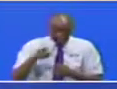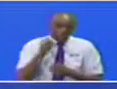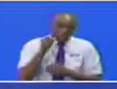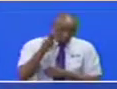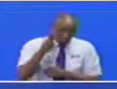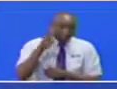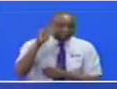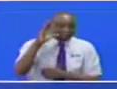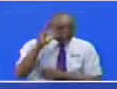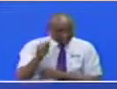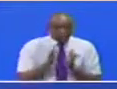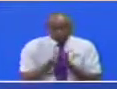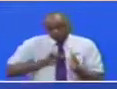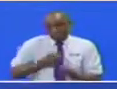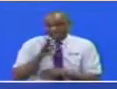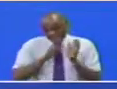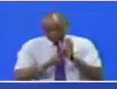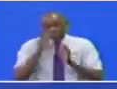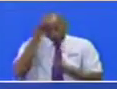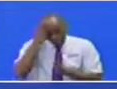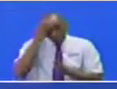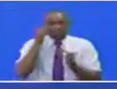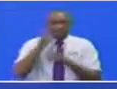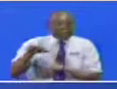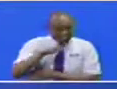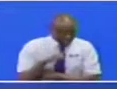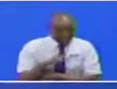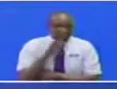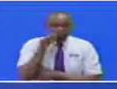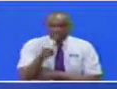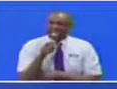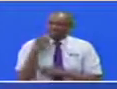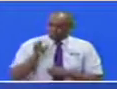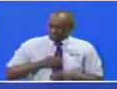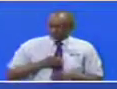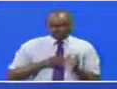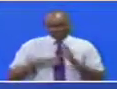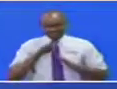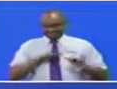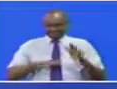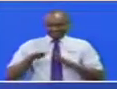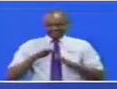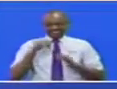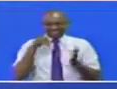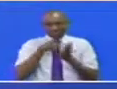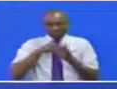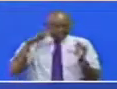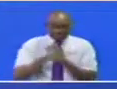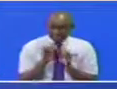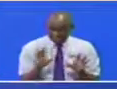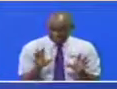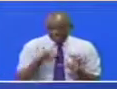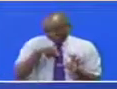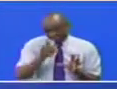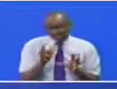kwa MCA, unakuwa unaelewa mambo ya siasa. Na hapo tunaona wanawake bado hawajaendelea sana,